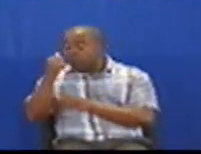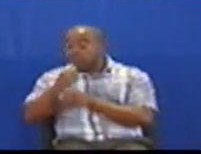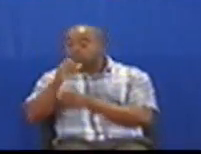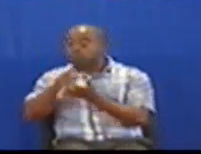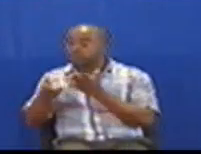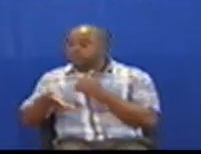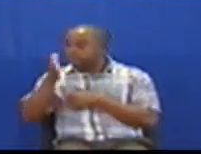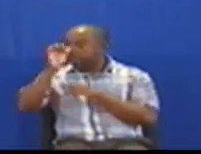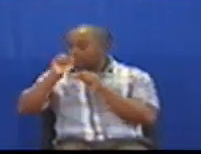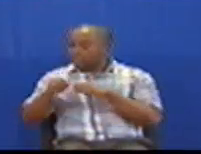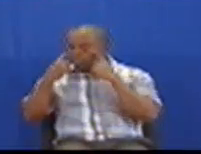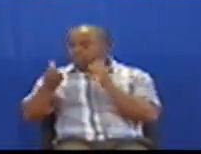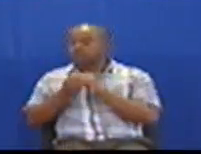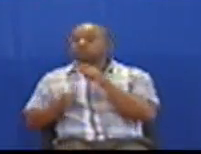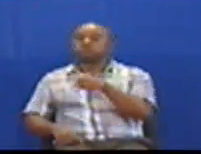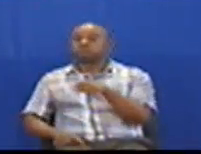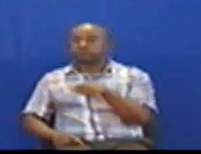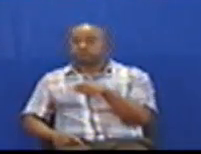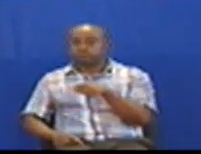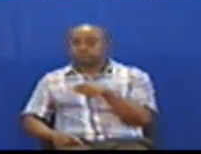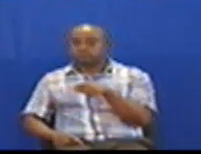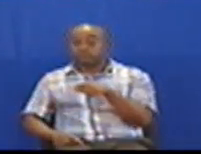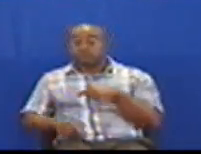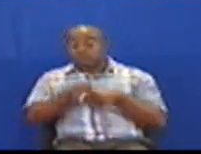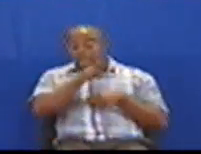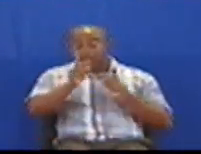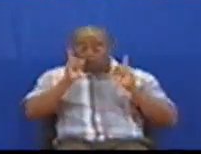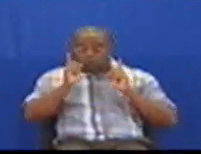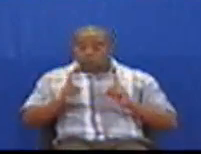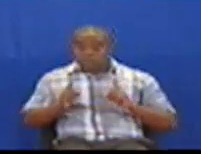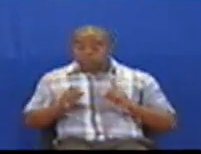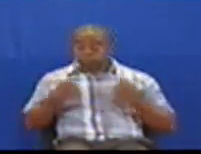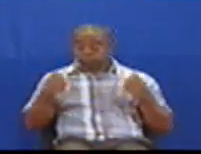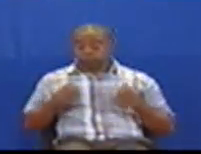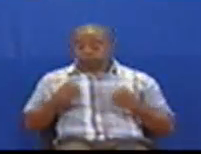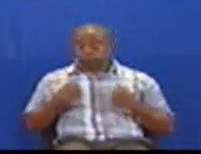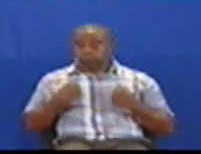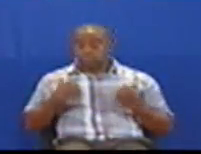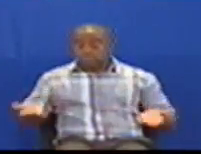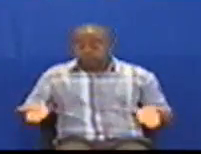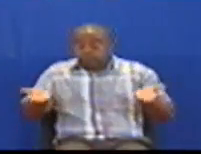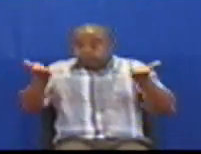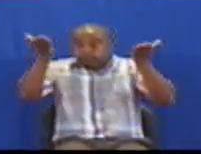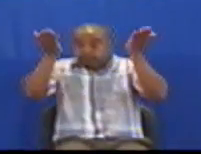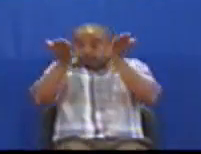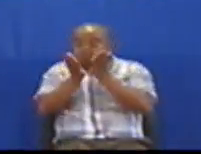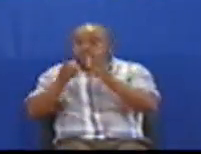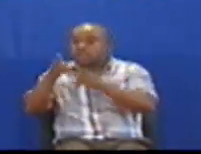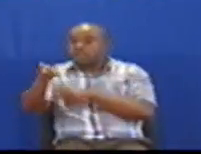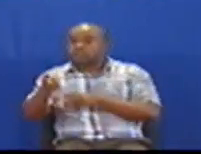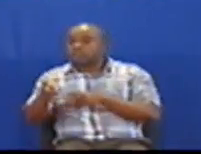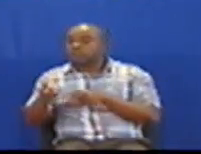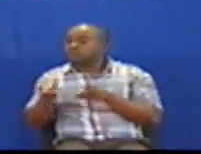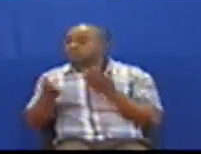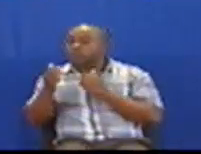serikali iangalie namna ya kuona juhudi walizofanya kuendeleza shule za kata. Kwa 10 years wanaondoa kama walipoi, kama